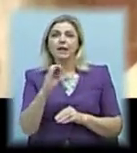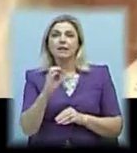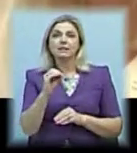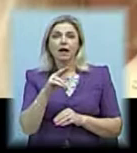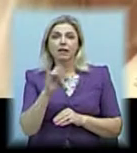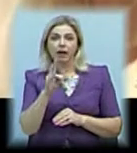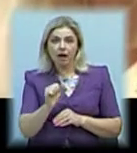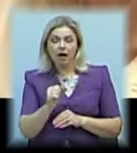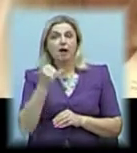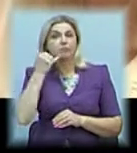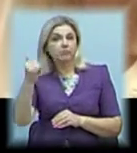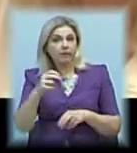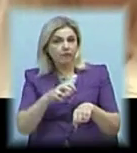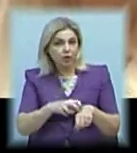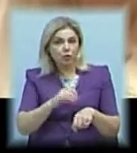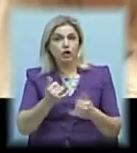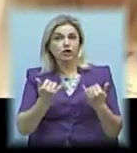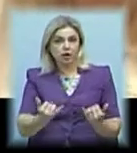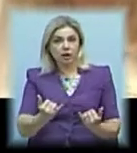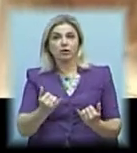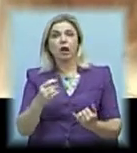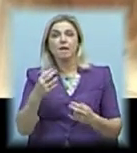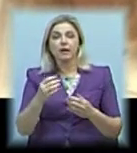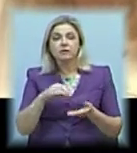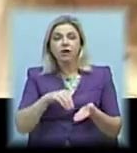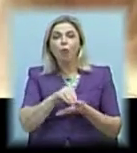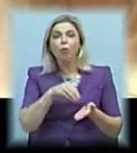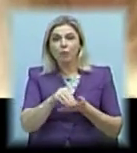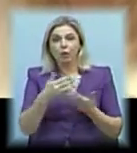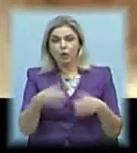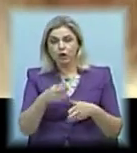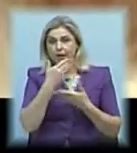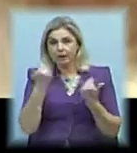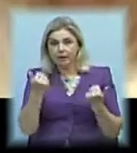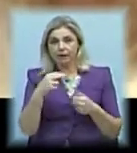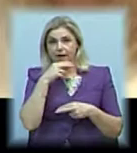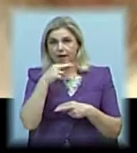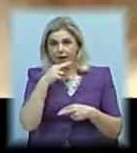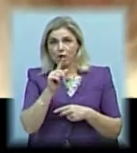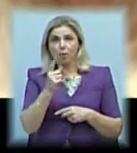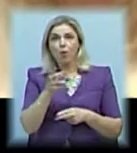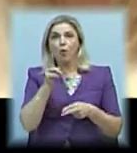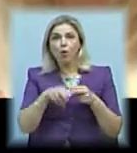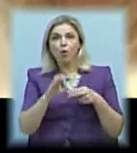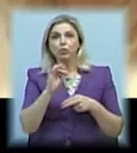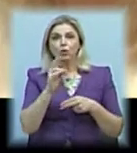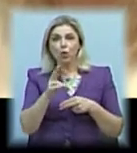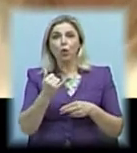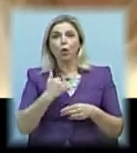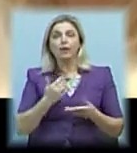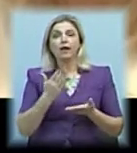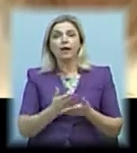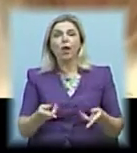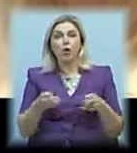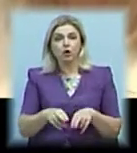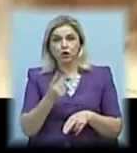все, прозвонили доктору, говорю, вот на данный момент из закупки мифортик уже исчез, потому что у него регистрационный срок закончился. У нас есть остаток,